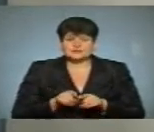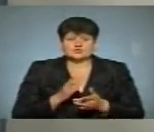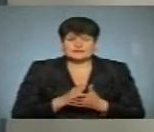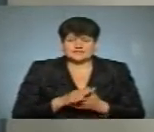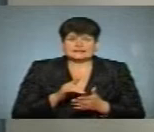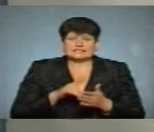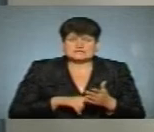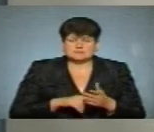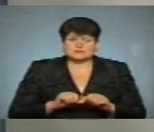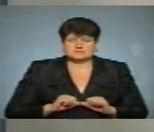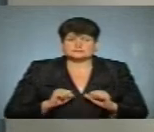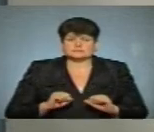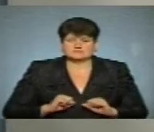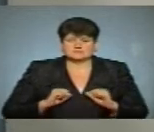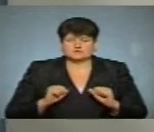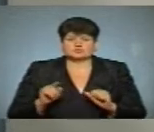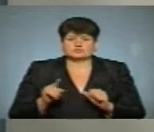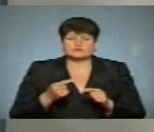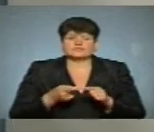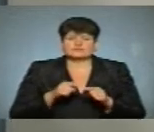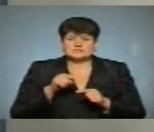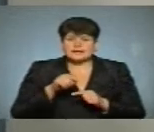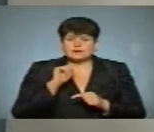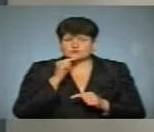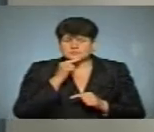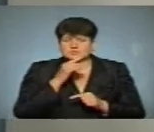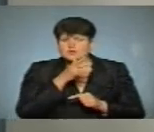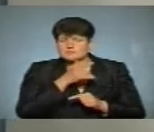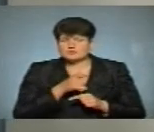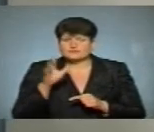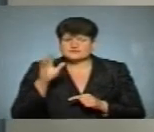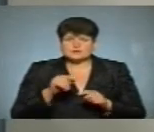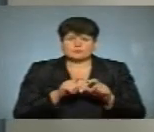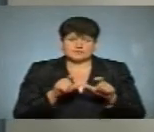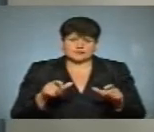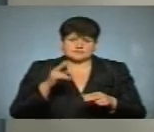усіх зусиль, відповідно, що в таку економічну кризу, але щоб ці всі об'єкти